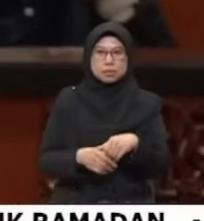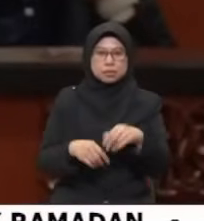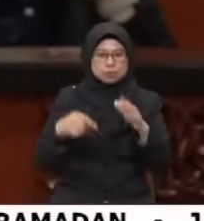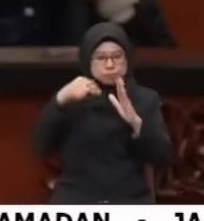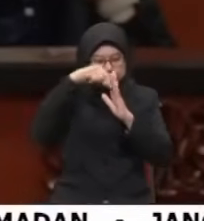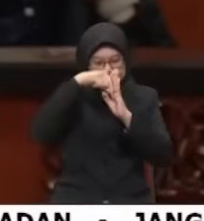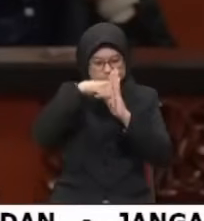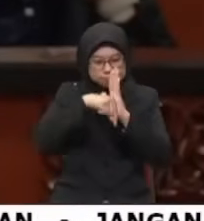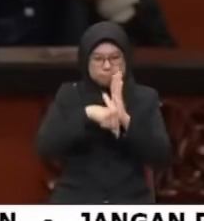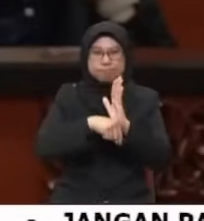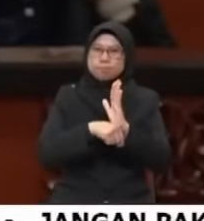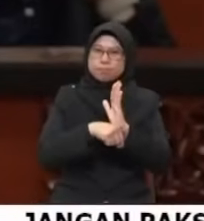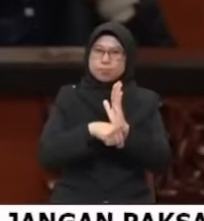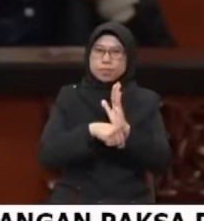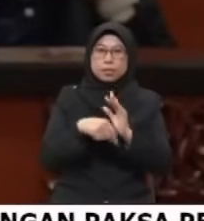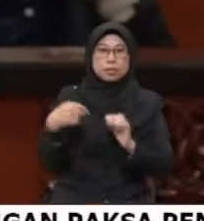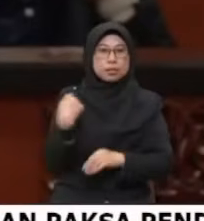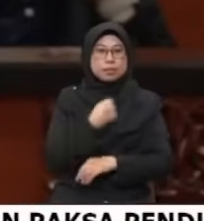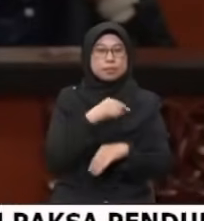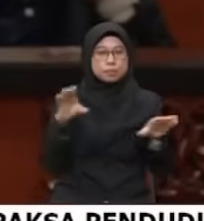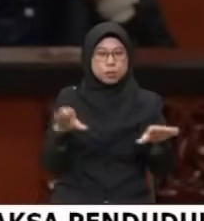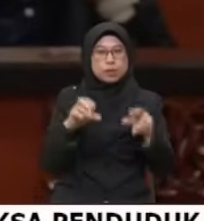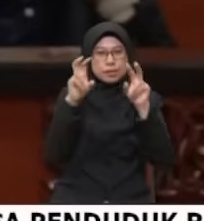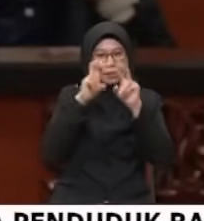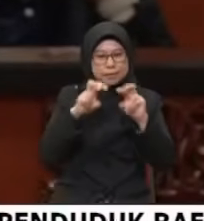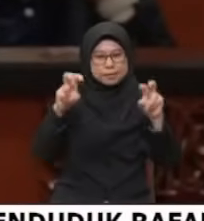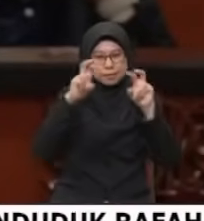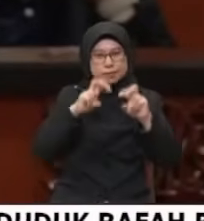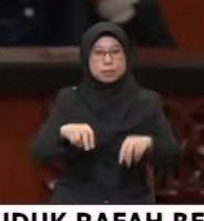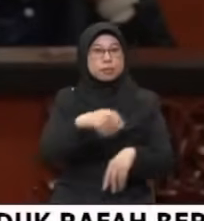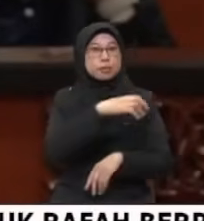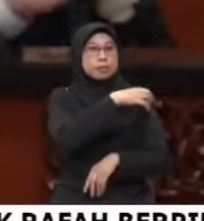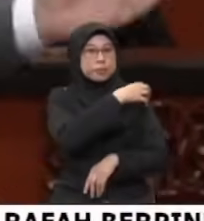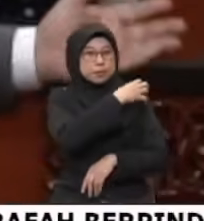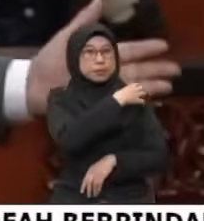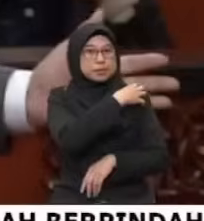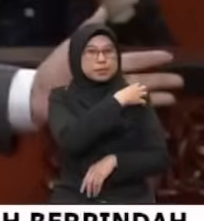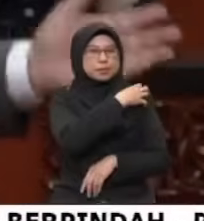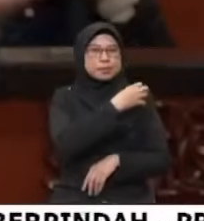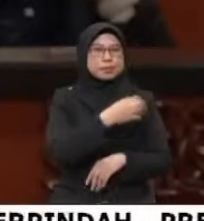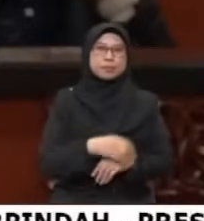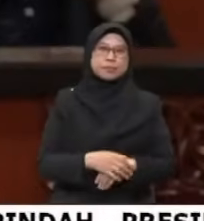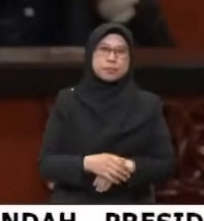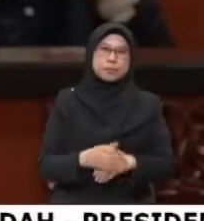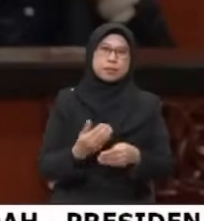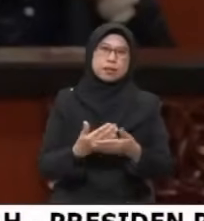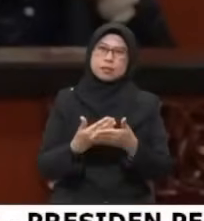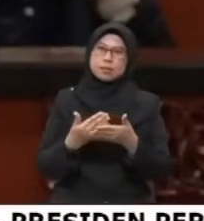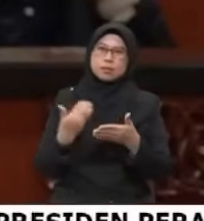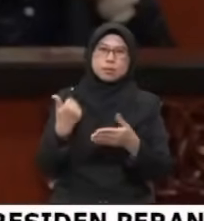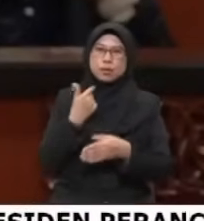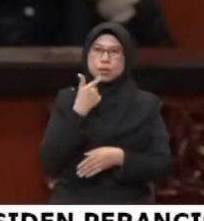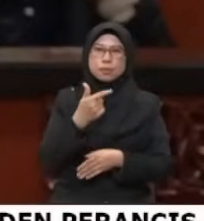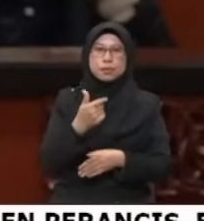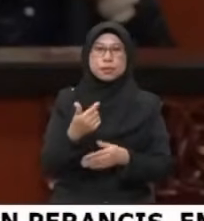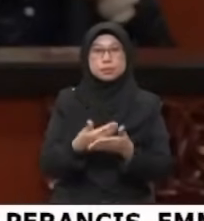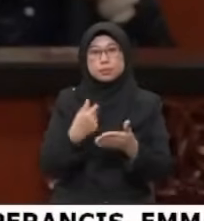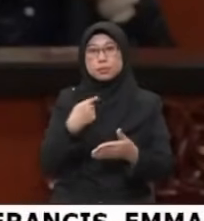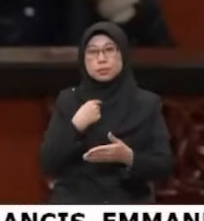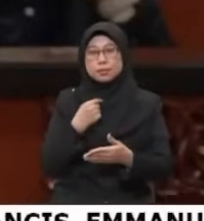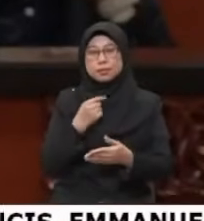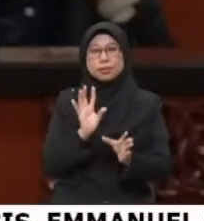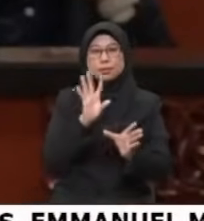disediakan oleh kita buat kajian oleh pegawai-pegawai kita sepanjang masa lama sudah sebelum lama sebelum saya masuk ke